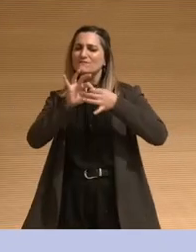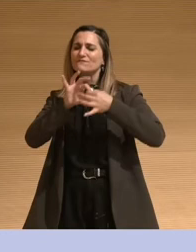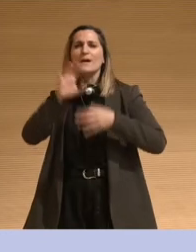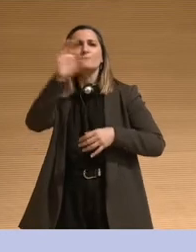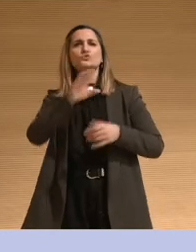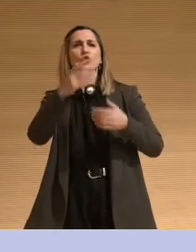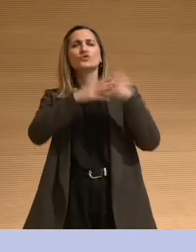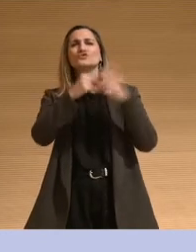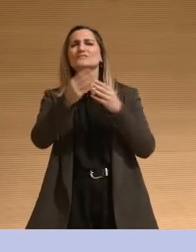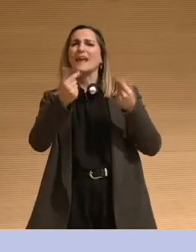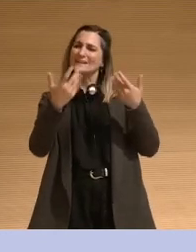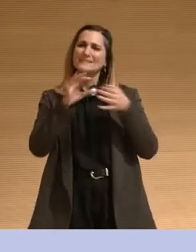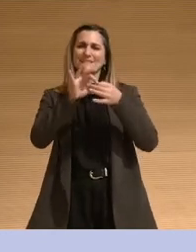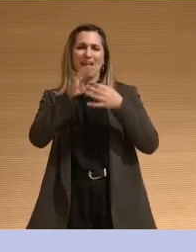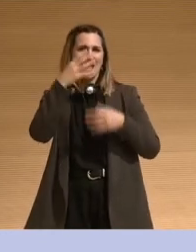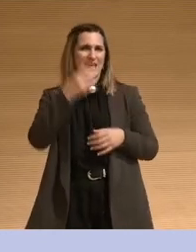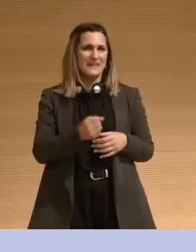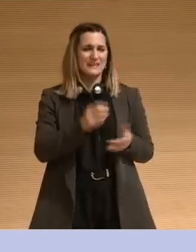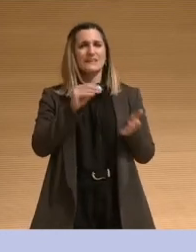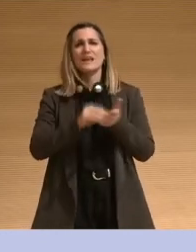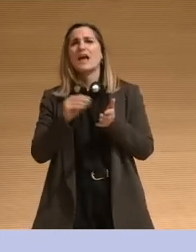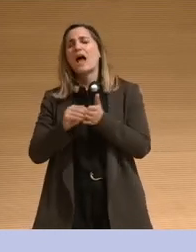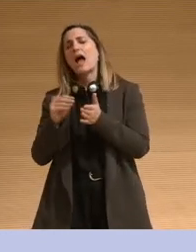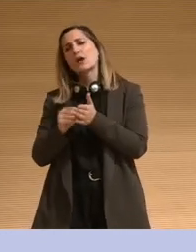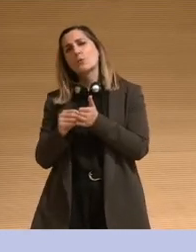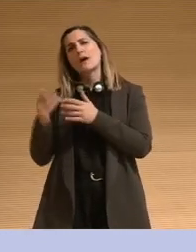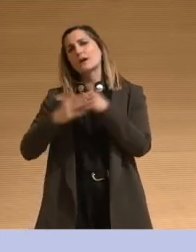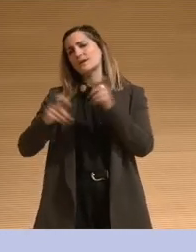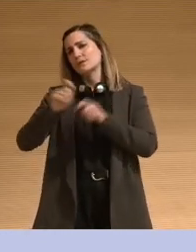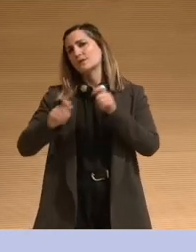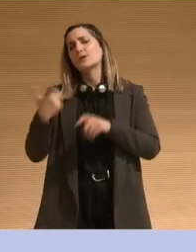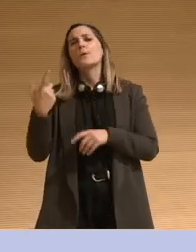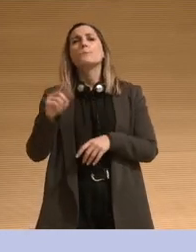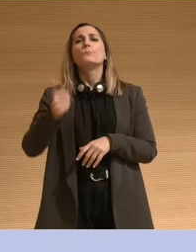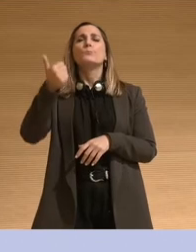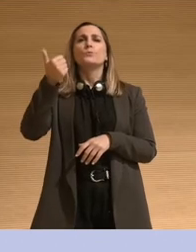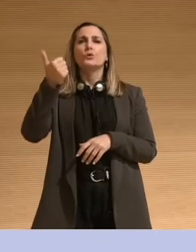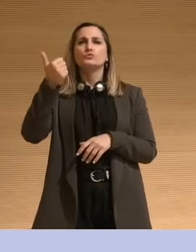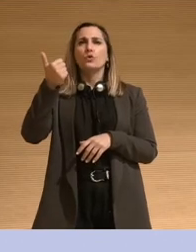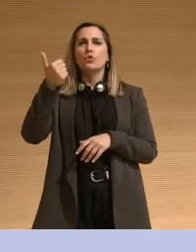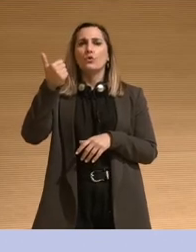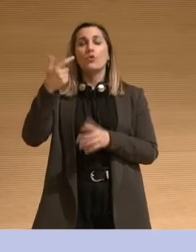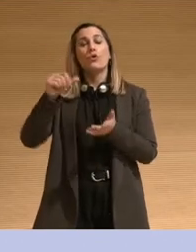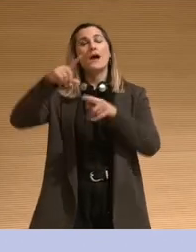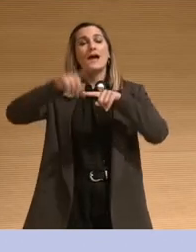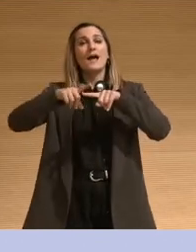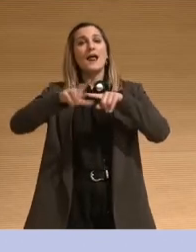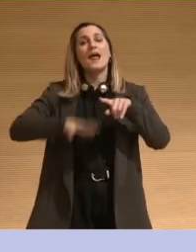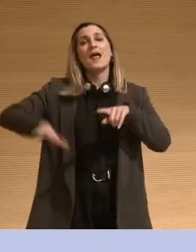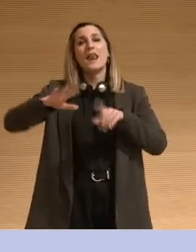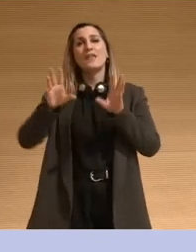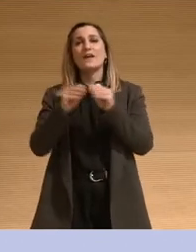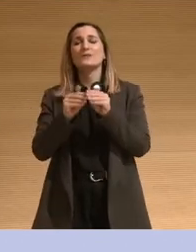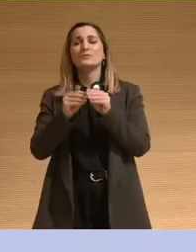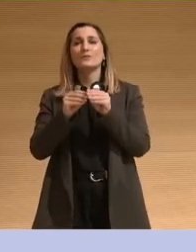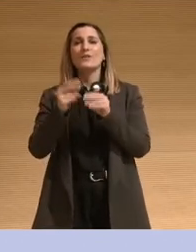Και τελευταία, την διοργάνωση του πρώτου Refugee Week Athens, Refugee Week Greece, συγγνώμη, γύρω από τη θεματική